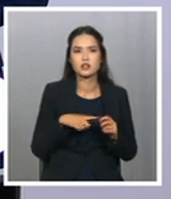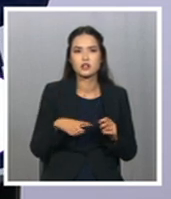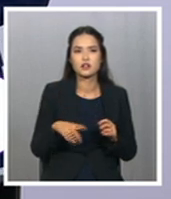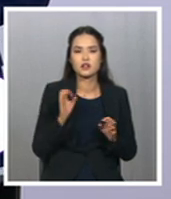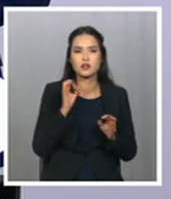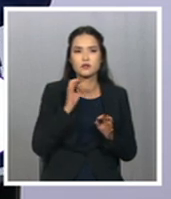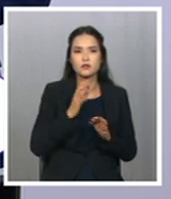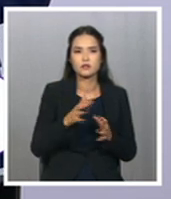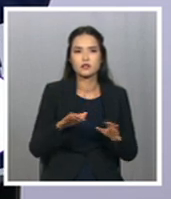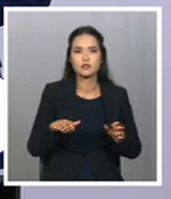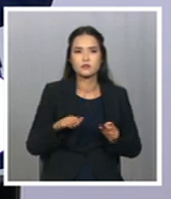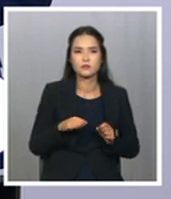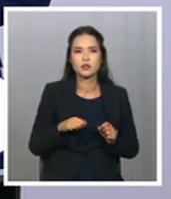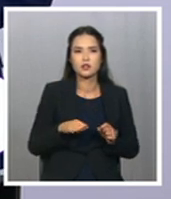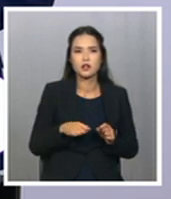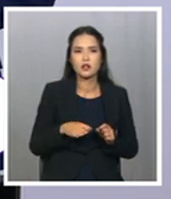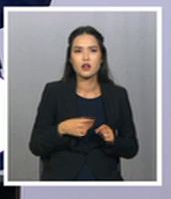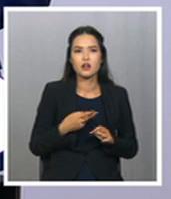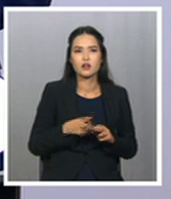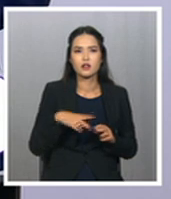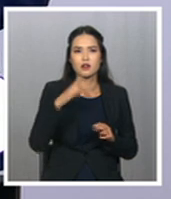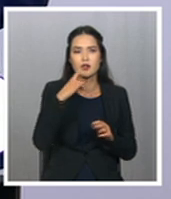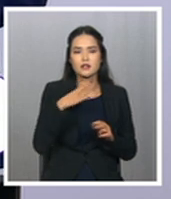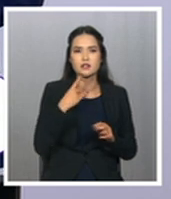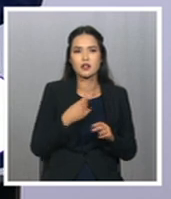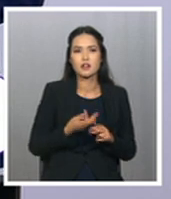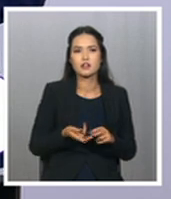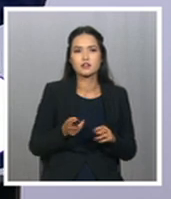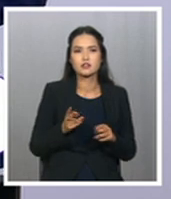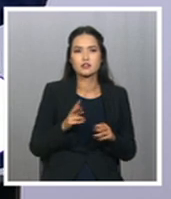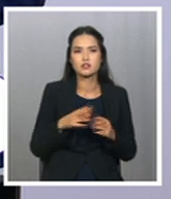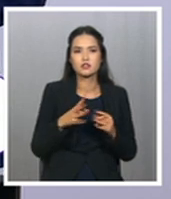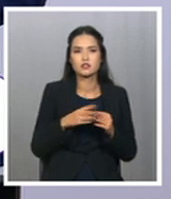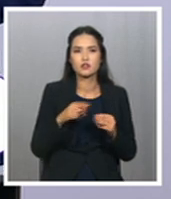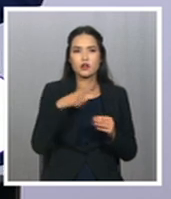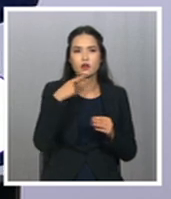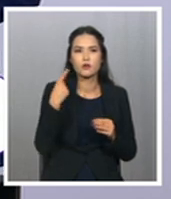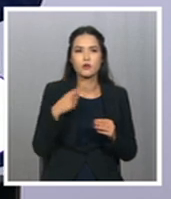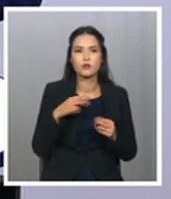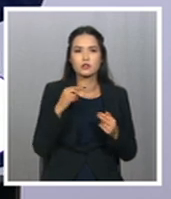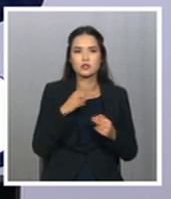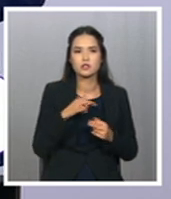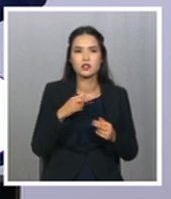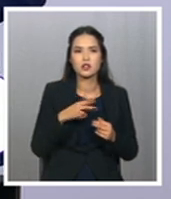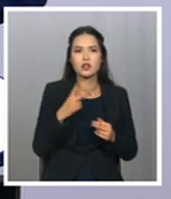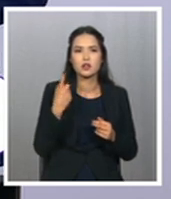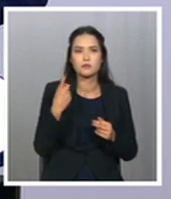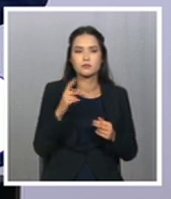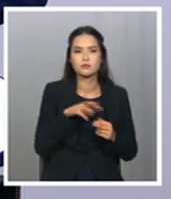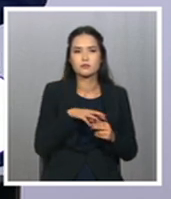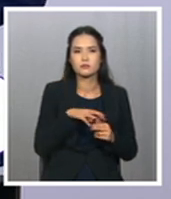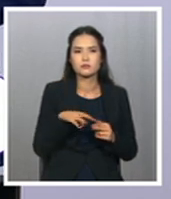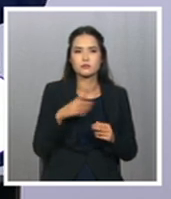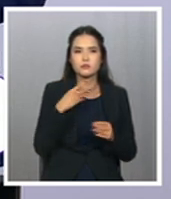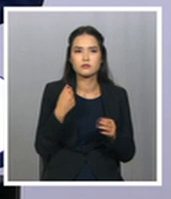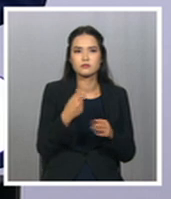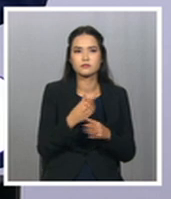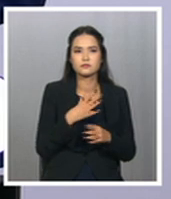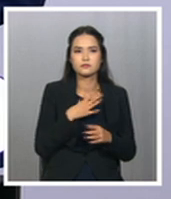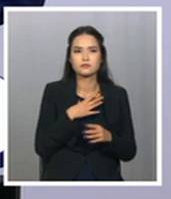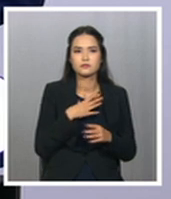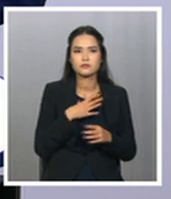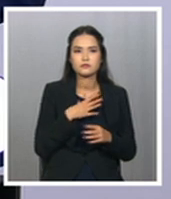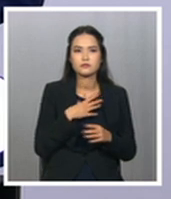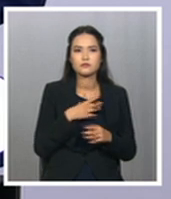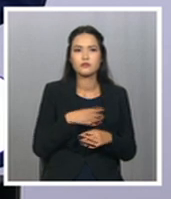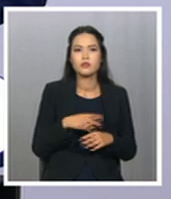алынуы, бұл кезде Қазақстанға жер ауып келген орыс шаруаларының саны 1,5 миллионға жеткен еді. Сонда да